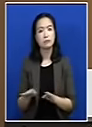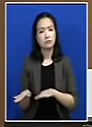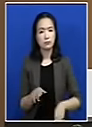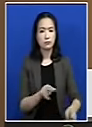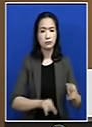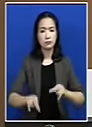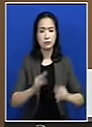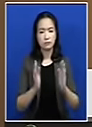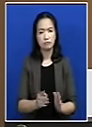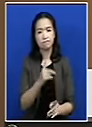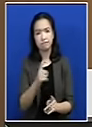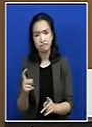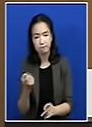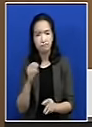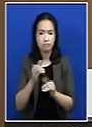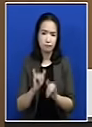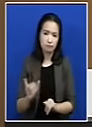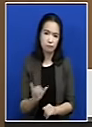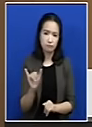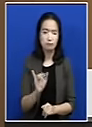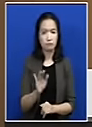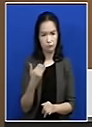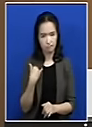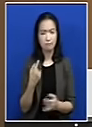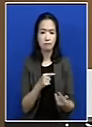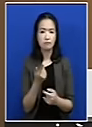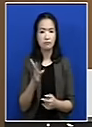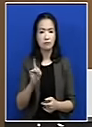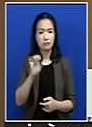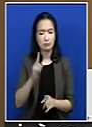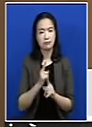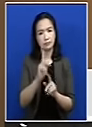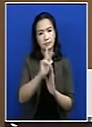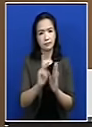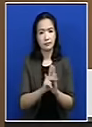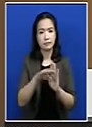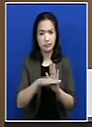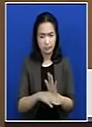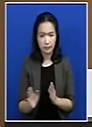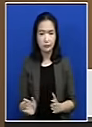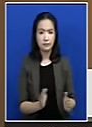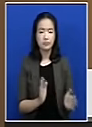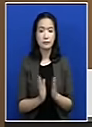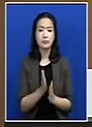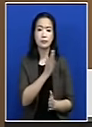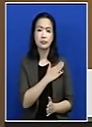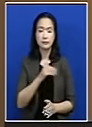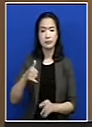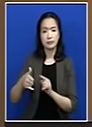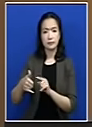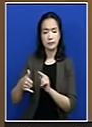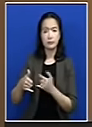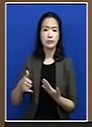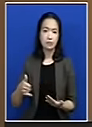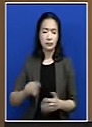แลผู้เสียหายอย่างเต็มที่ส่วนเรื่องคดีความก็ต้องว่ากันไปตามกฎหมายนะคะ ครับขณะที่พระอาจารย์มหาหันสาธรรมมห